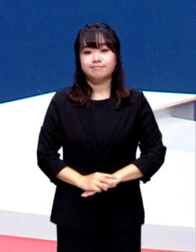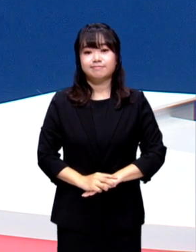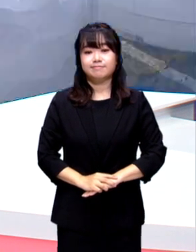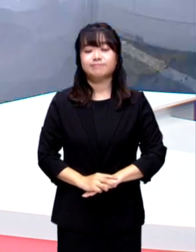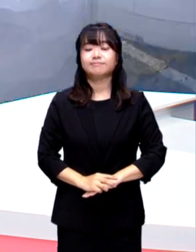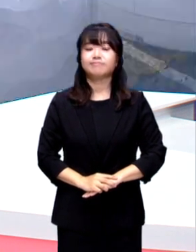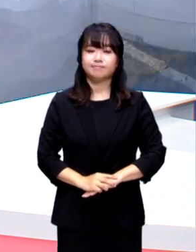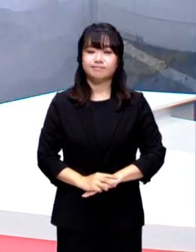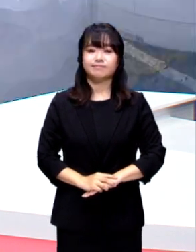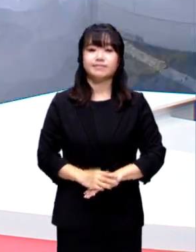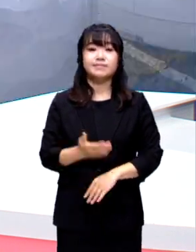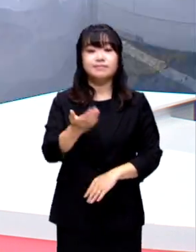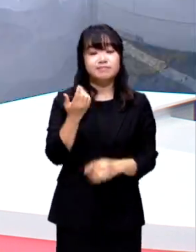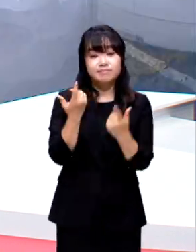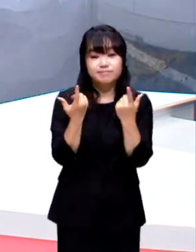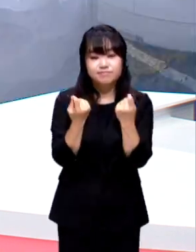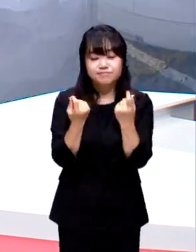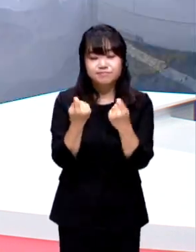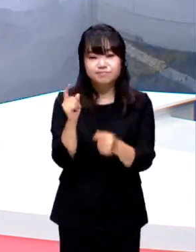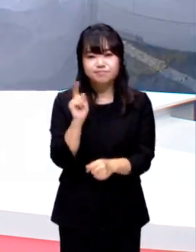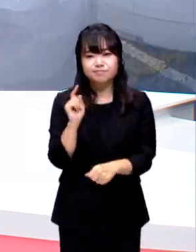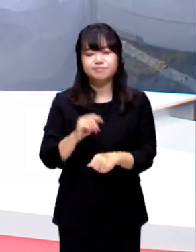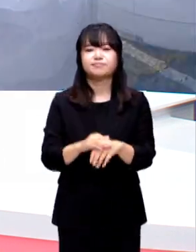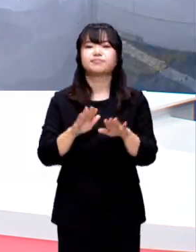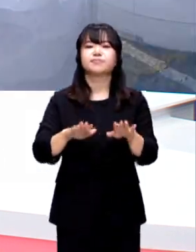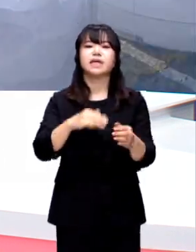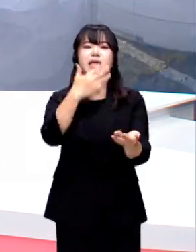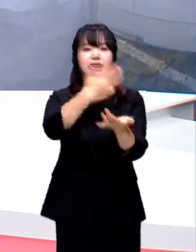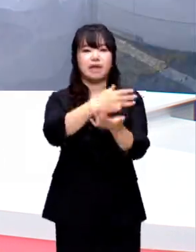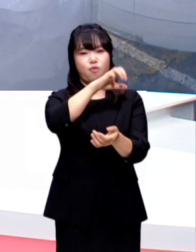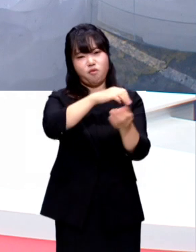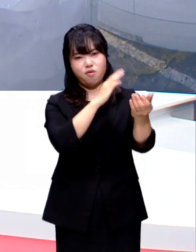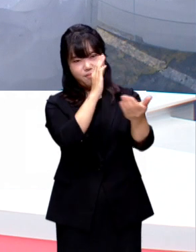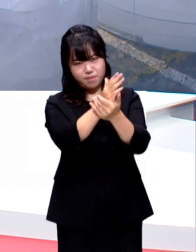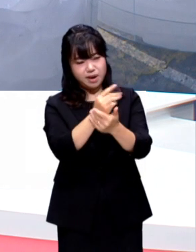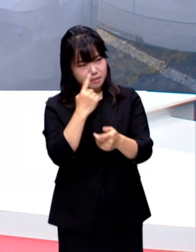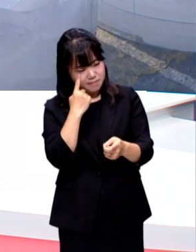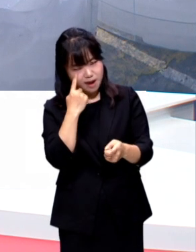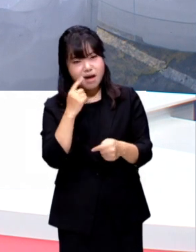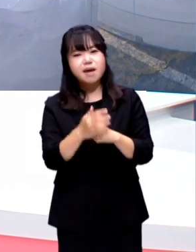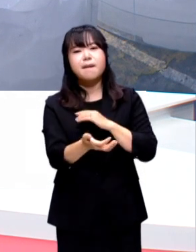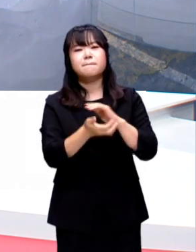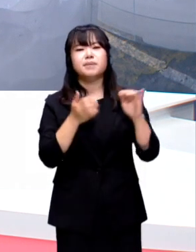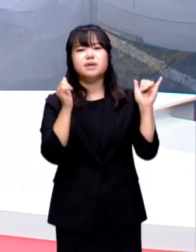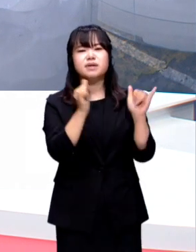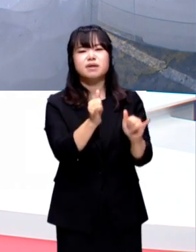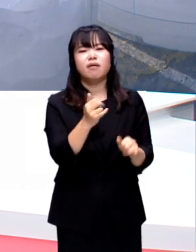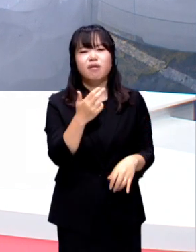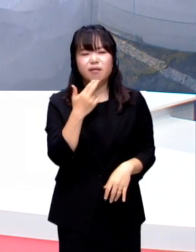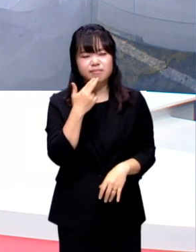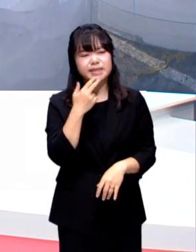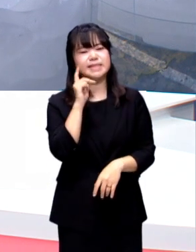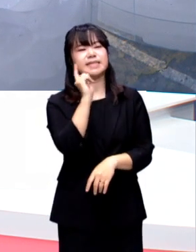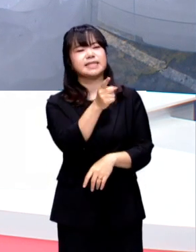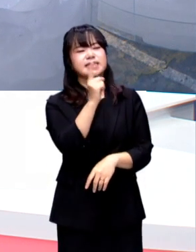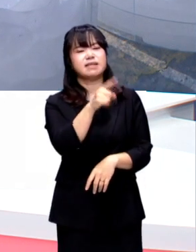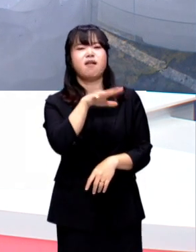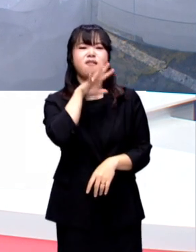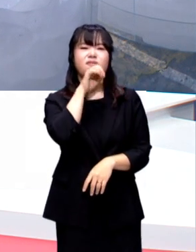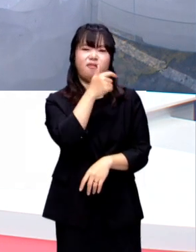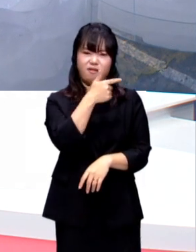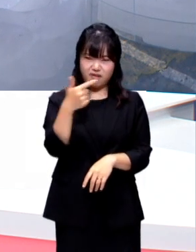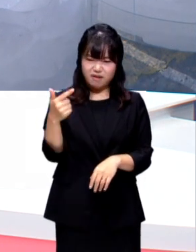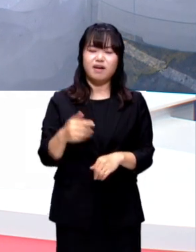네, 앞서서도 언급됐지만 이번 이태원 참사를 두고 전혀 대비하지 못했다는 비판이 점점 커지고